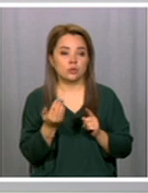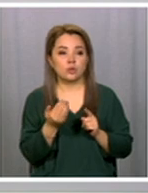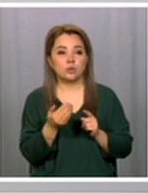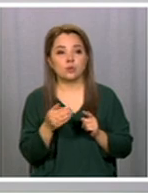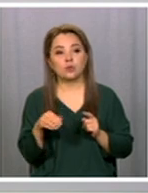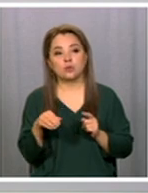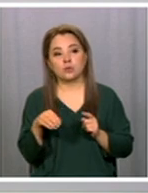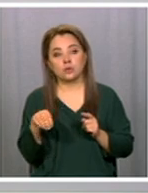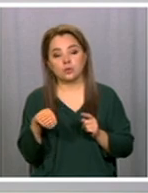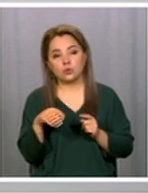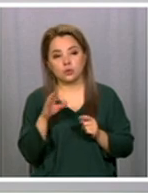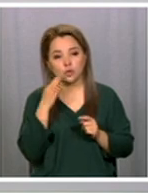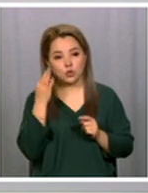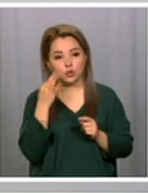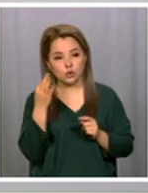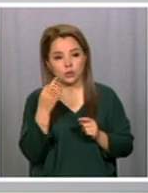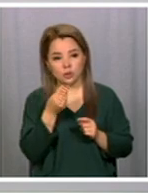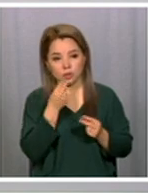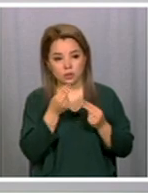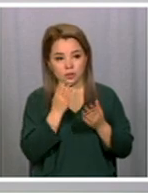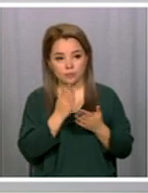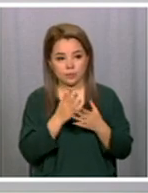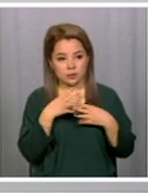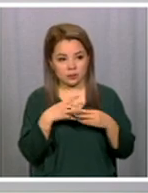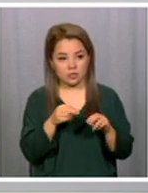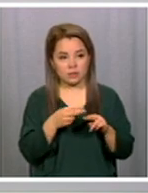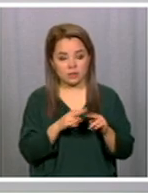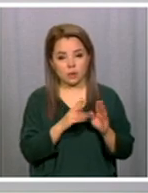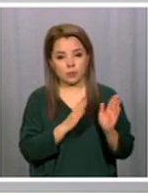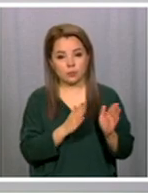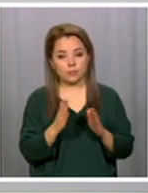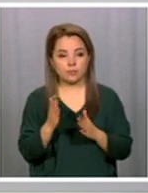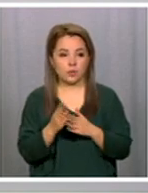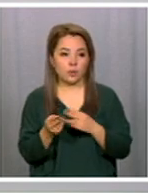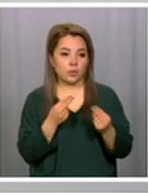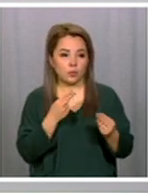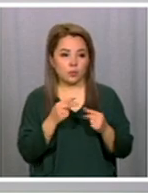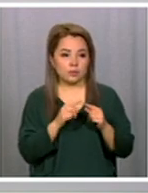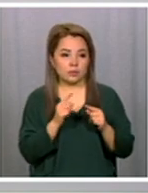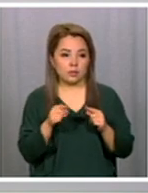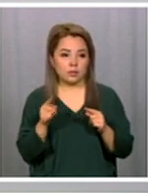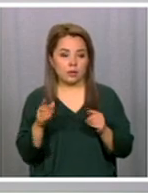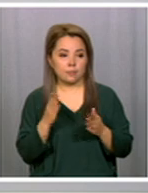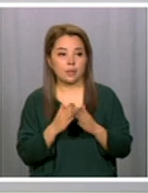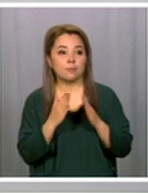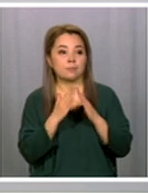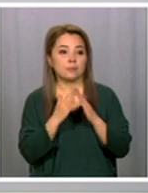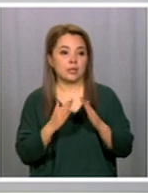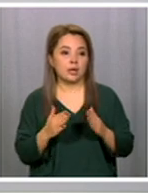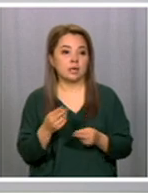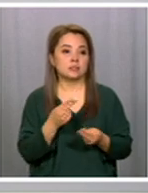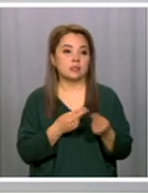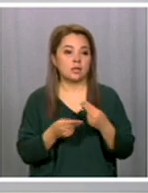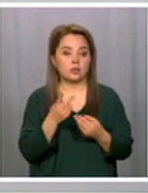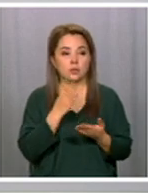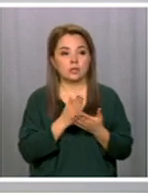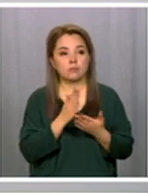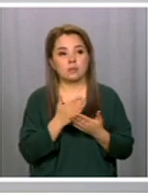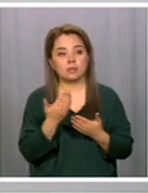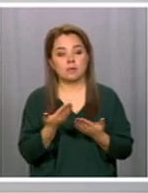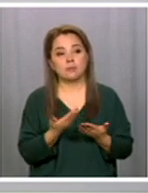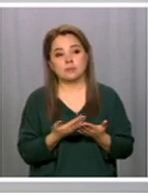қоректенеді. Осылар, яғни қоректік тізбек құрайды. Ал осыны біз пирамидаға салатын болсақ,